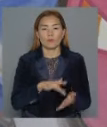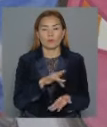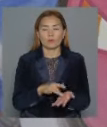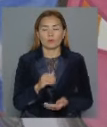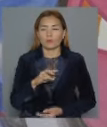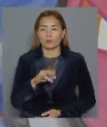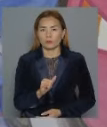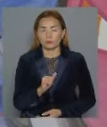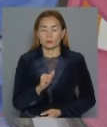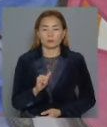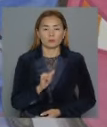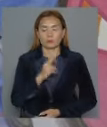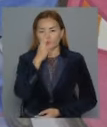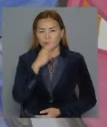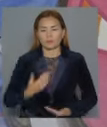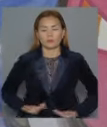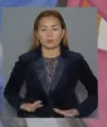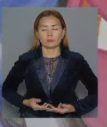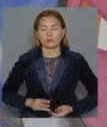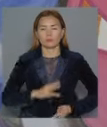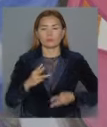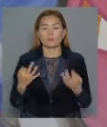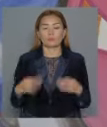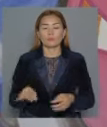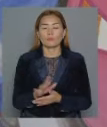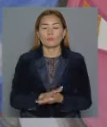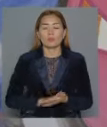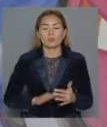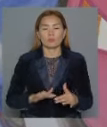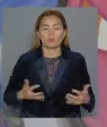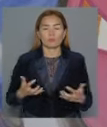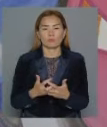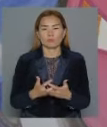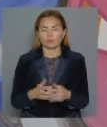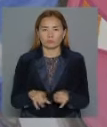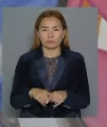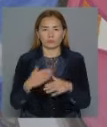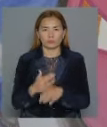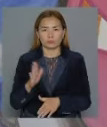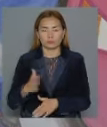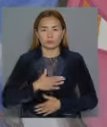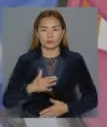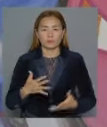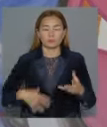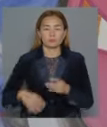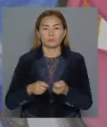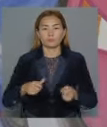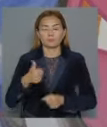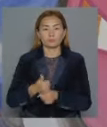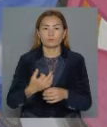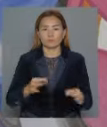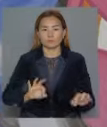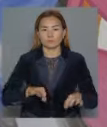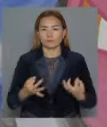Атырау. Повышение адаптации жизни на свободе, установление связи с социальной средой. Мы выражаем благодарность руководителю детского